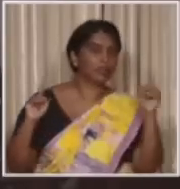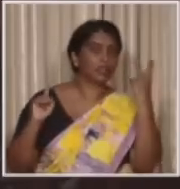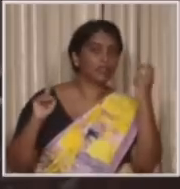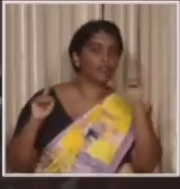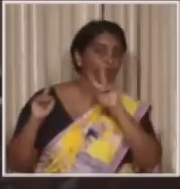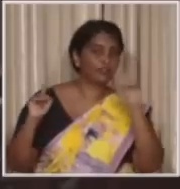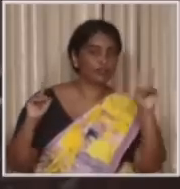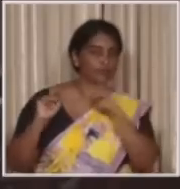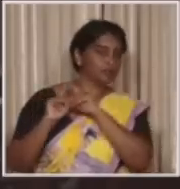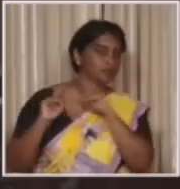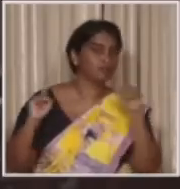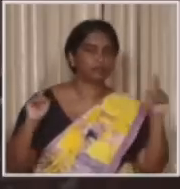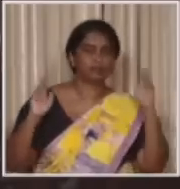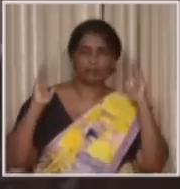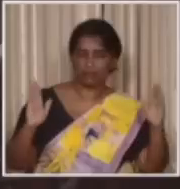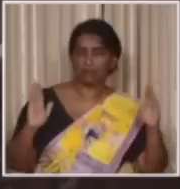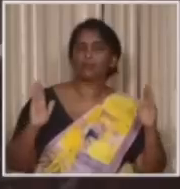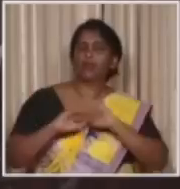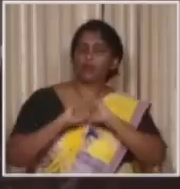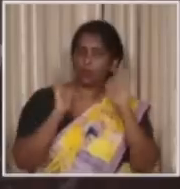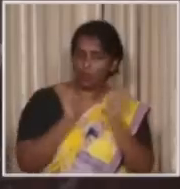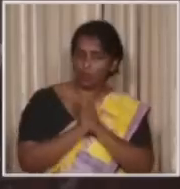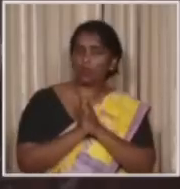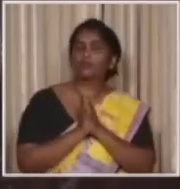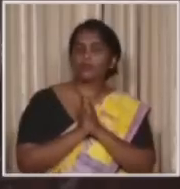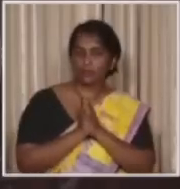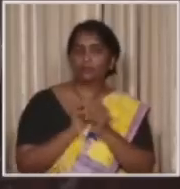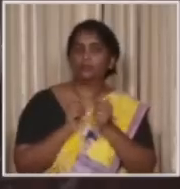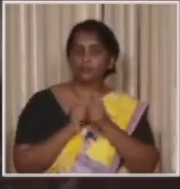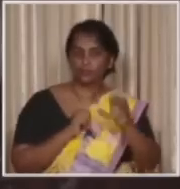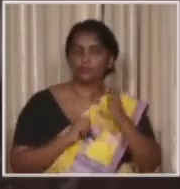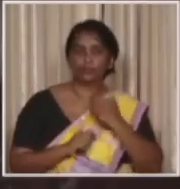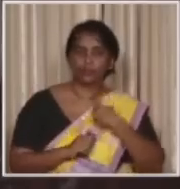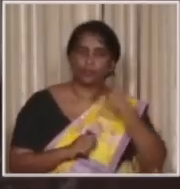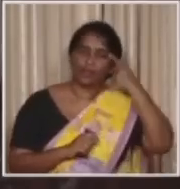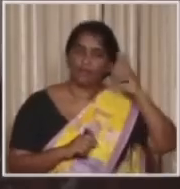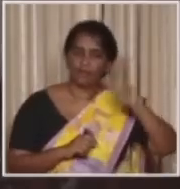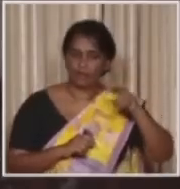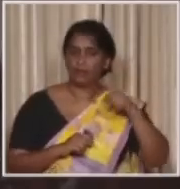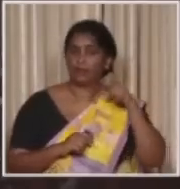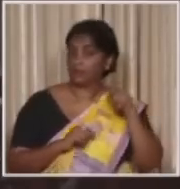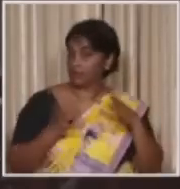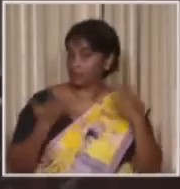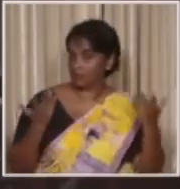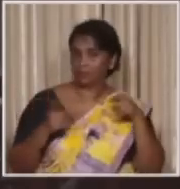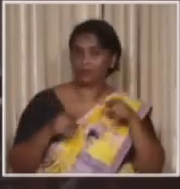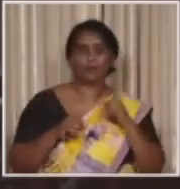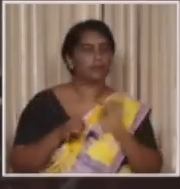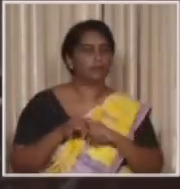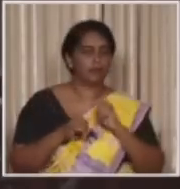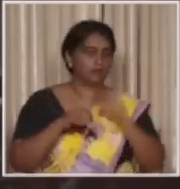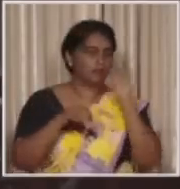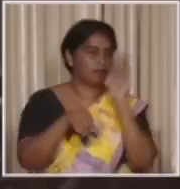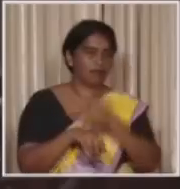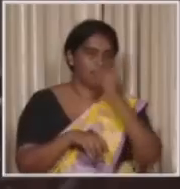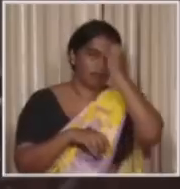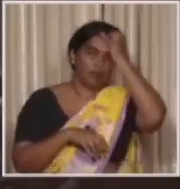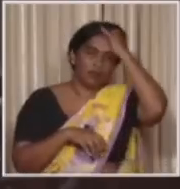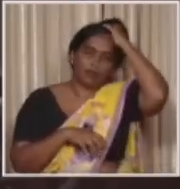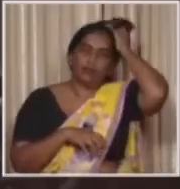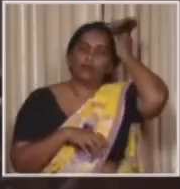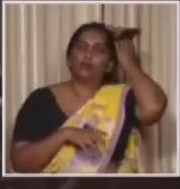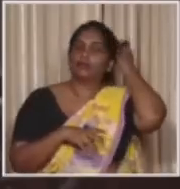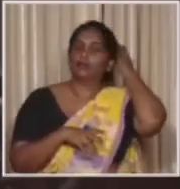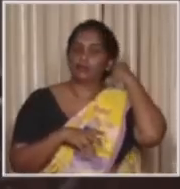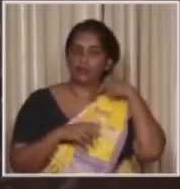2015-2022 අතර කාලේ වෙච්ච සිද්ධි සියල්ලම එකහු කරලා එකට ගන්න ඕන කියලා මම විශ්වාස කරනවා. එහෙම නැත්නම් මේ ප්‍රශ්නේ හඳුනා ගන්න බෑ. මේ ප්‍රශ්නේ